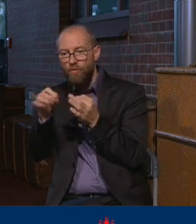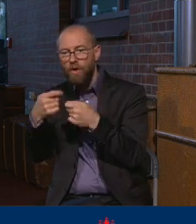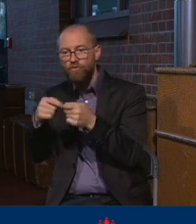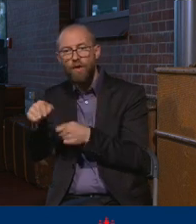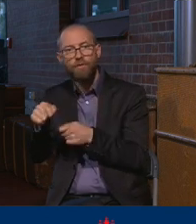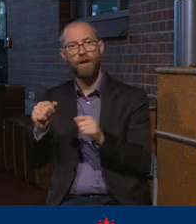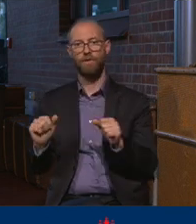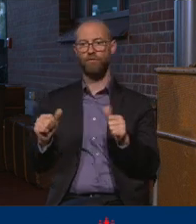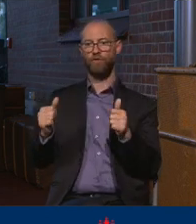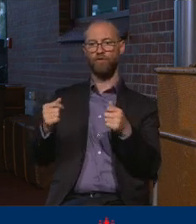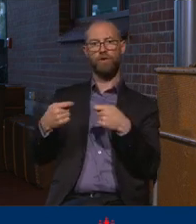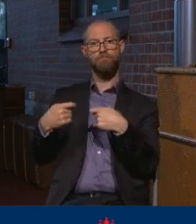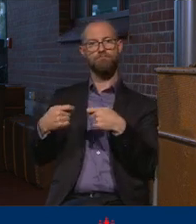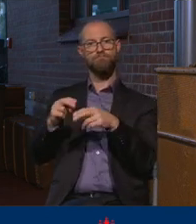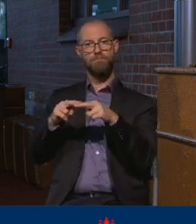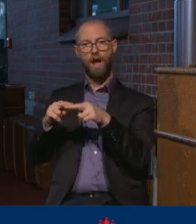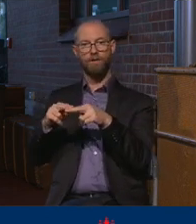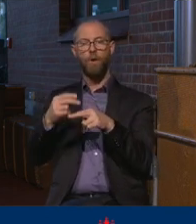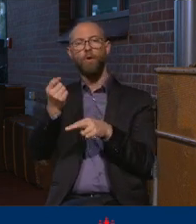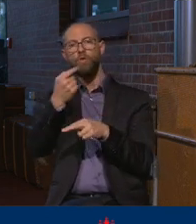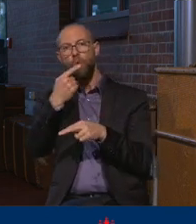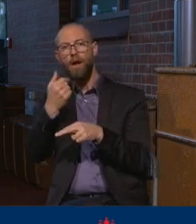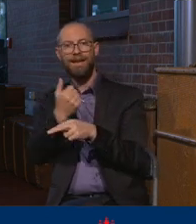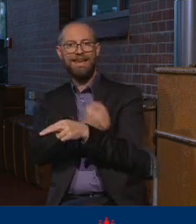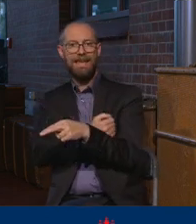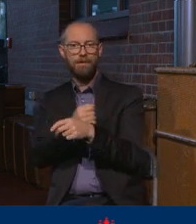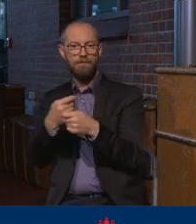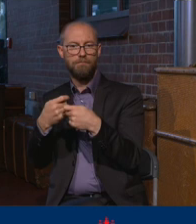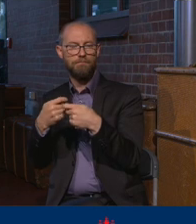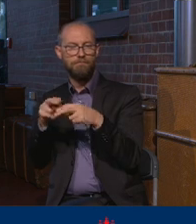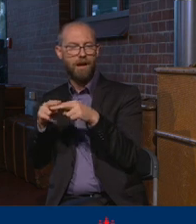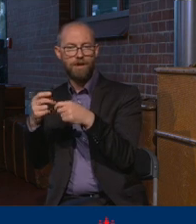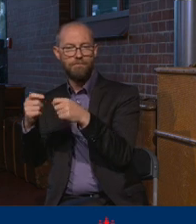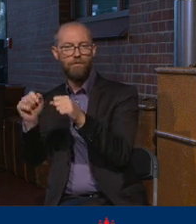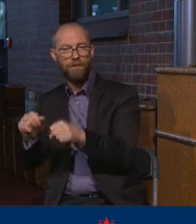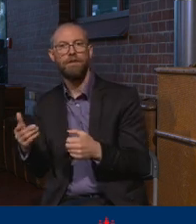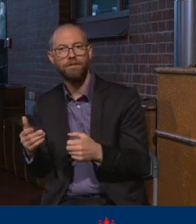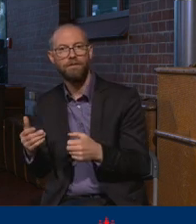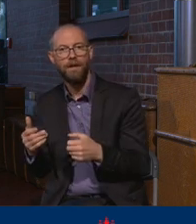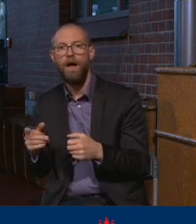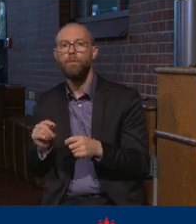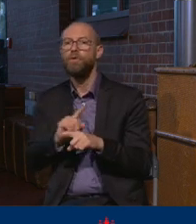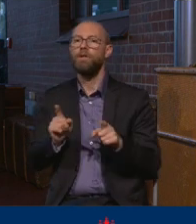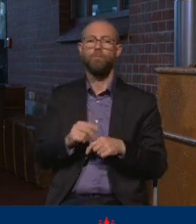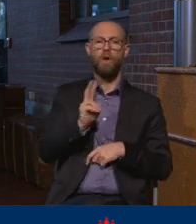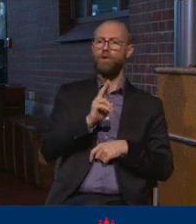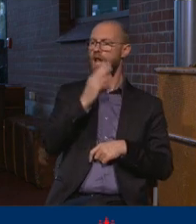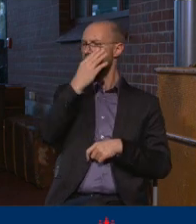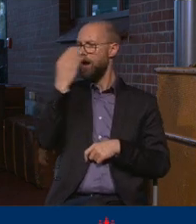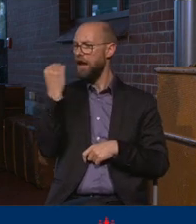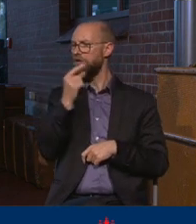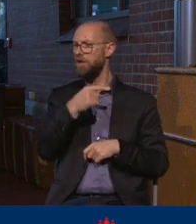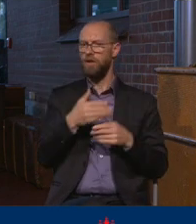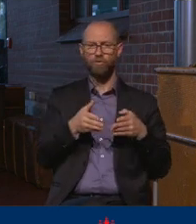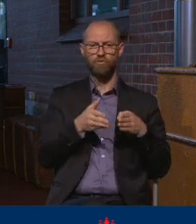frischemarkt dass man ein drogeriemarkt schafft es ist nicht so weil die veddel vergessen wurde weil es dort eine